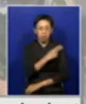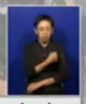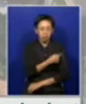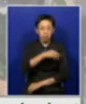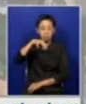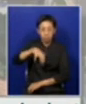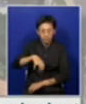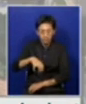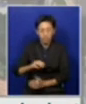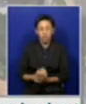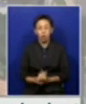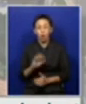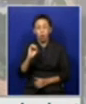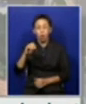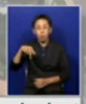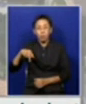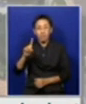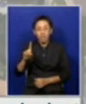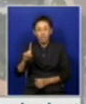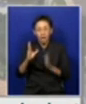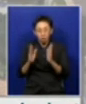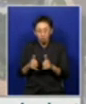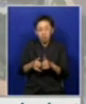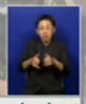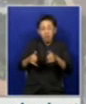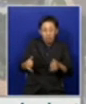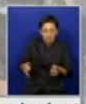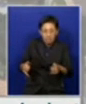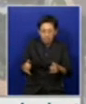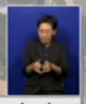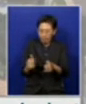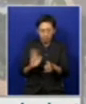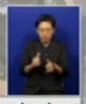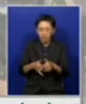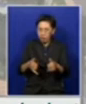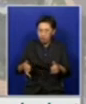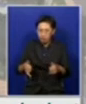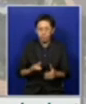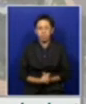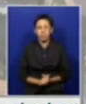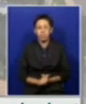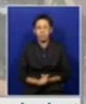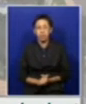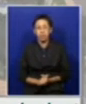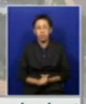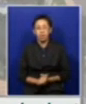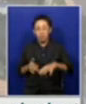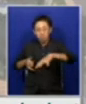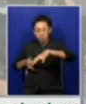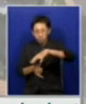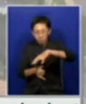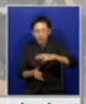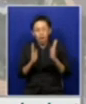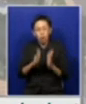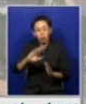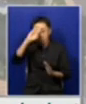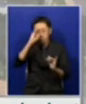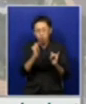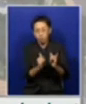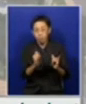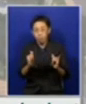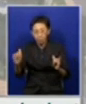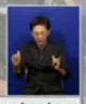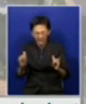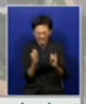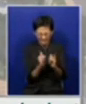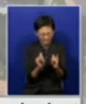ครับ OPD ต้องห่างกัน social distancing นะครับเข้าไปในวอร์ดเข้าไปในหอผู้ป่วยนะครับเตียงต้องห่างขึ้น